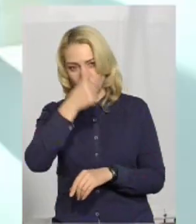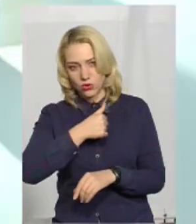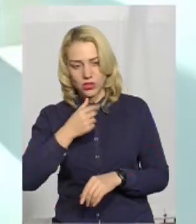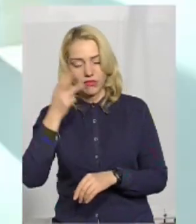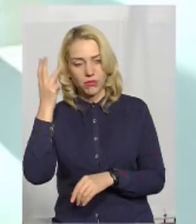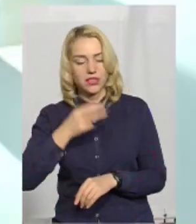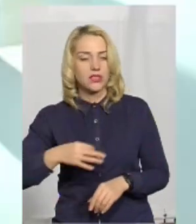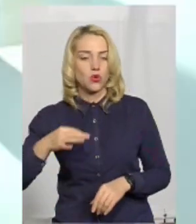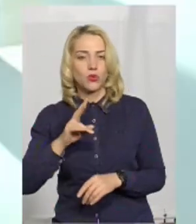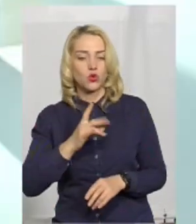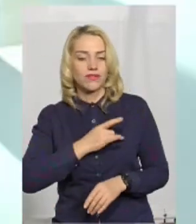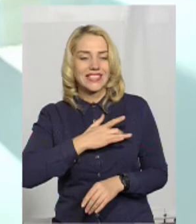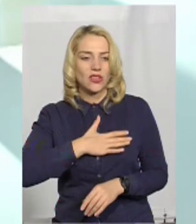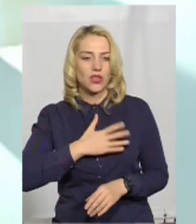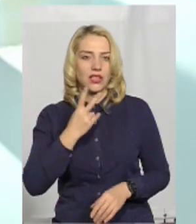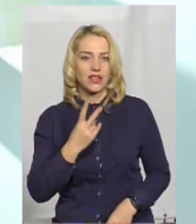Хмельницькій області, які усиновили,